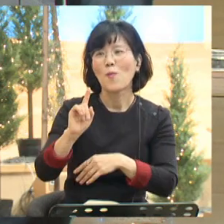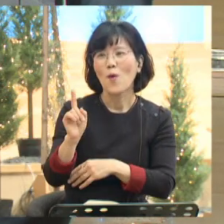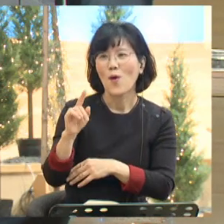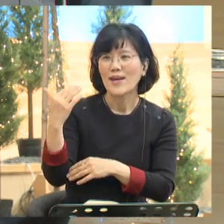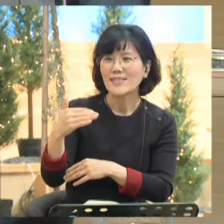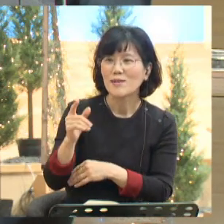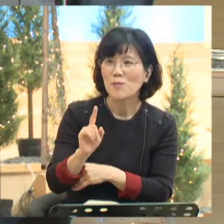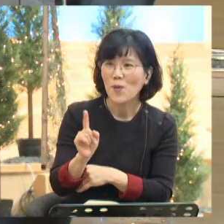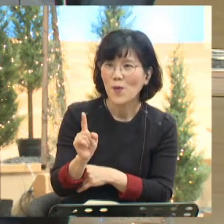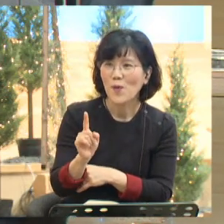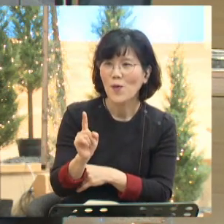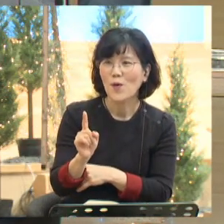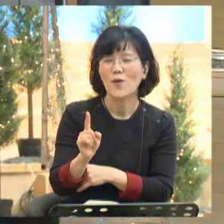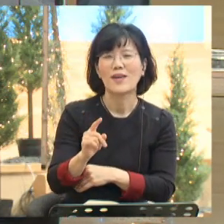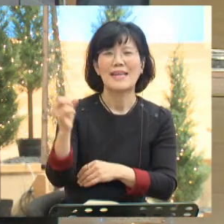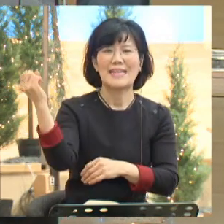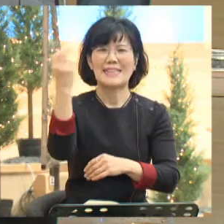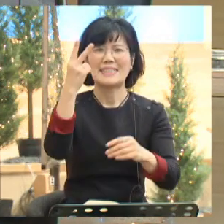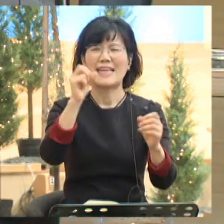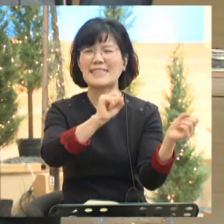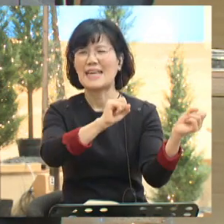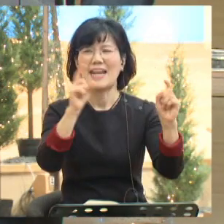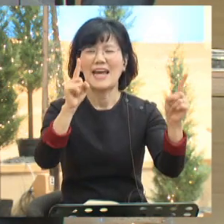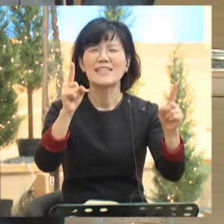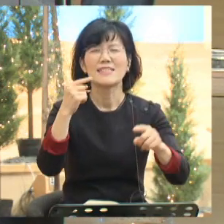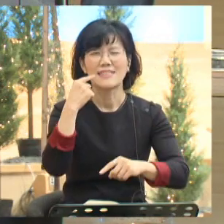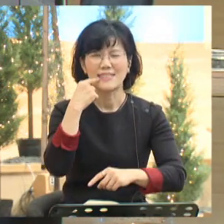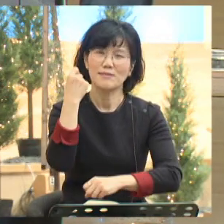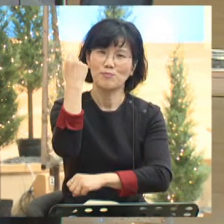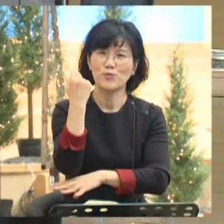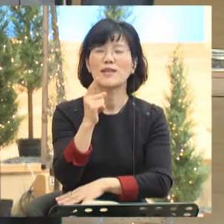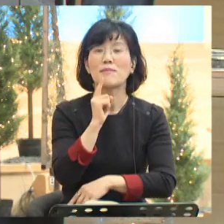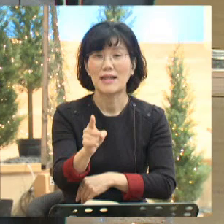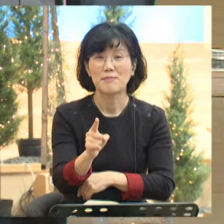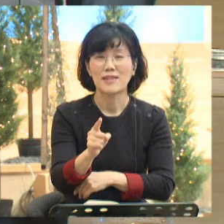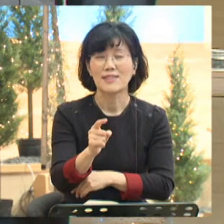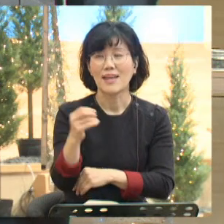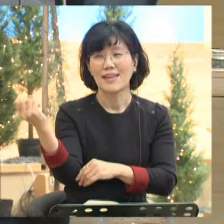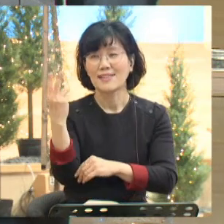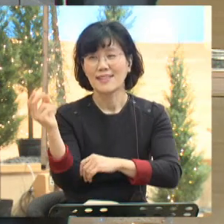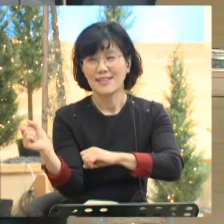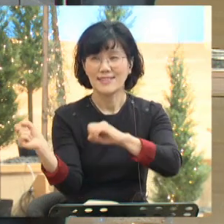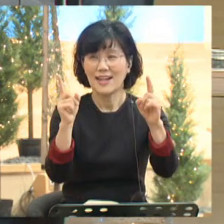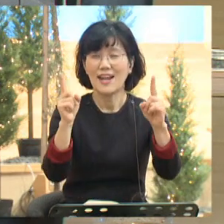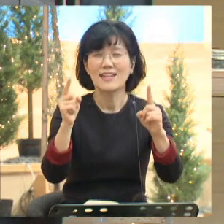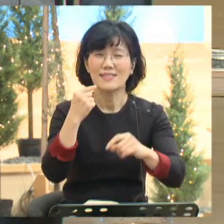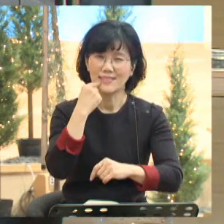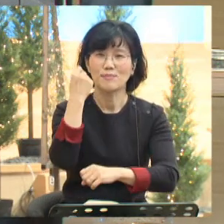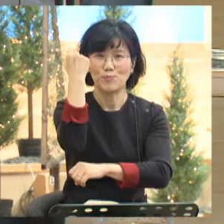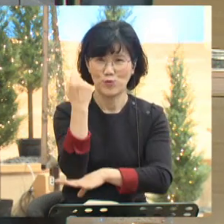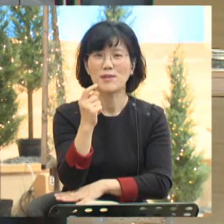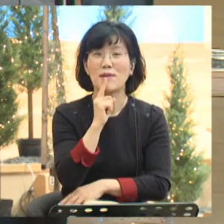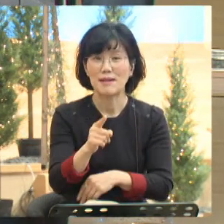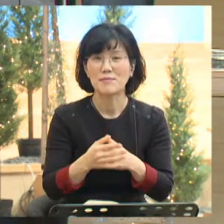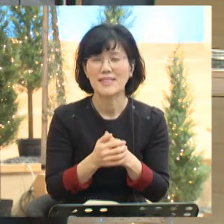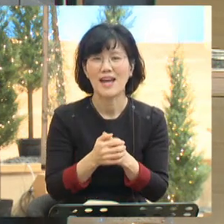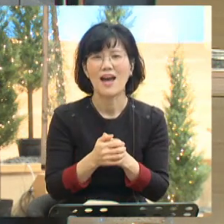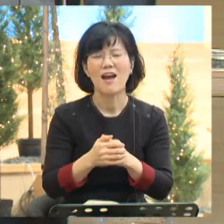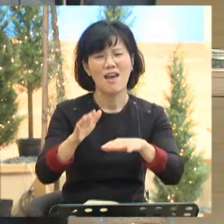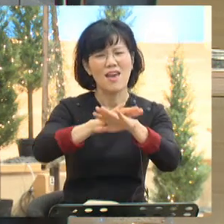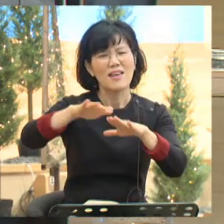살아나는 쓴 뿌리의 따라 쉽시다 되살아난 선물이 싸라 나는 한번 더 되살아나는 쓴 뿌리 싸라 나는 쓴 우리 여러분